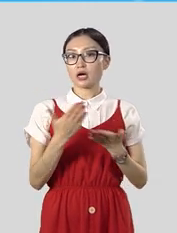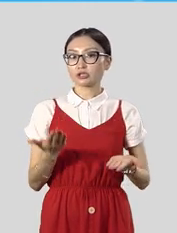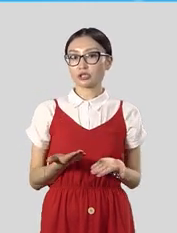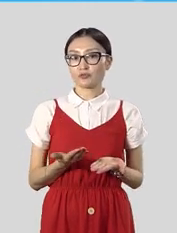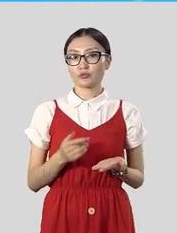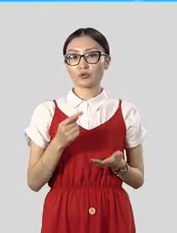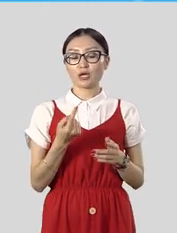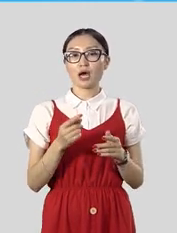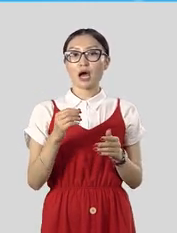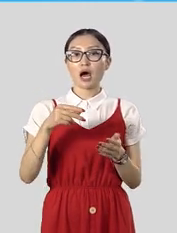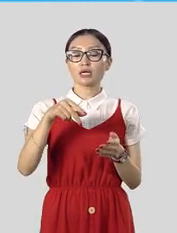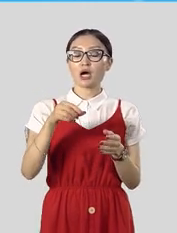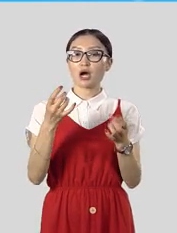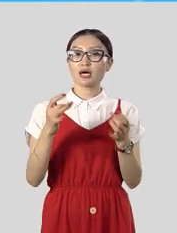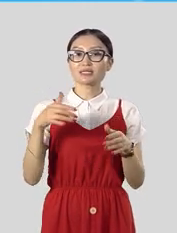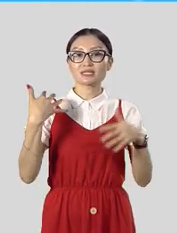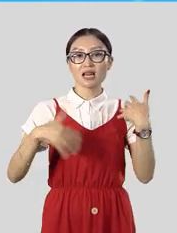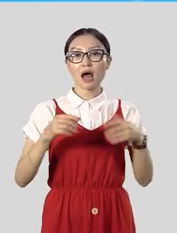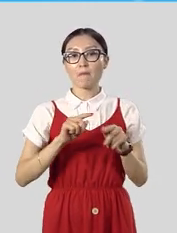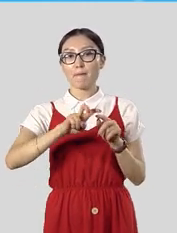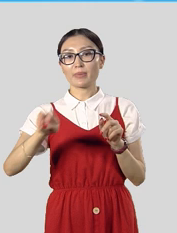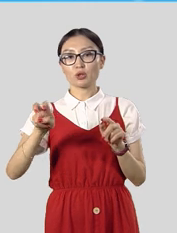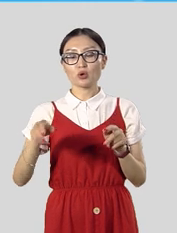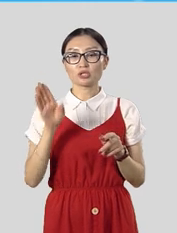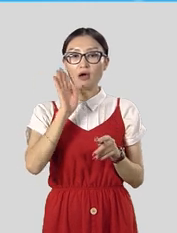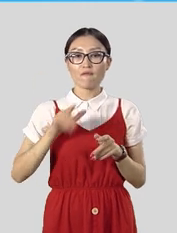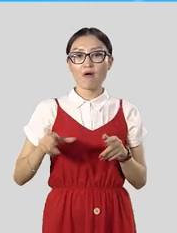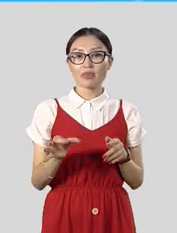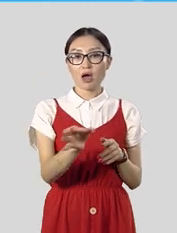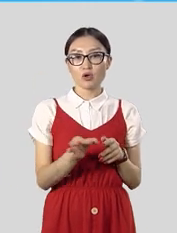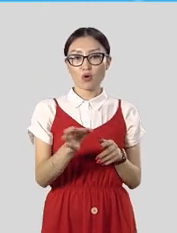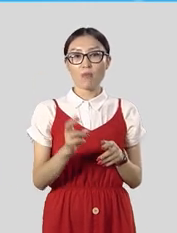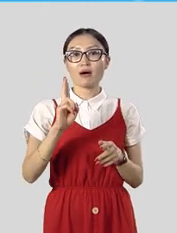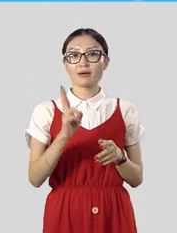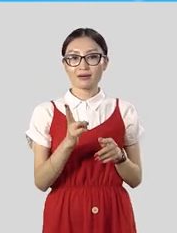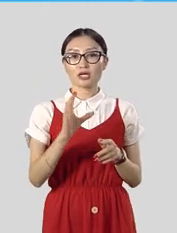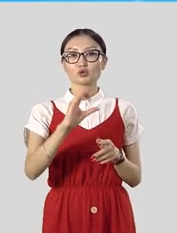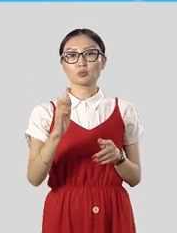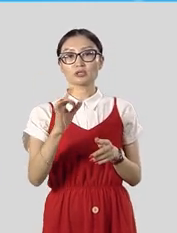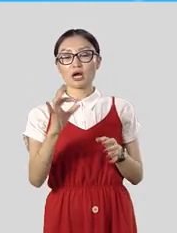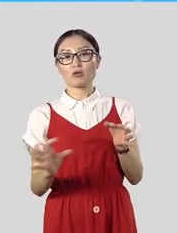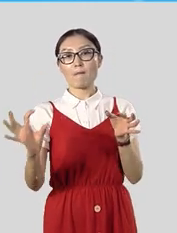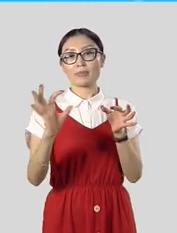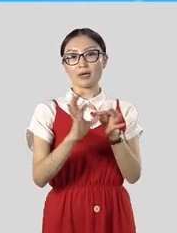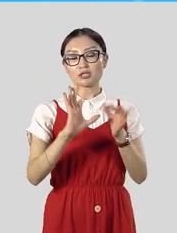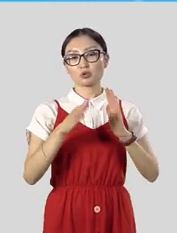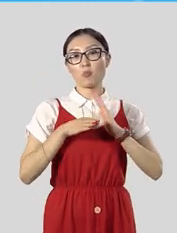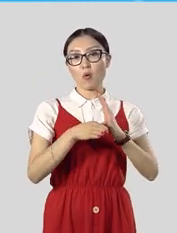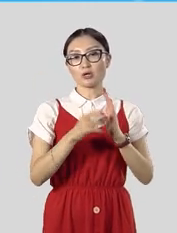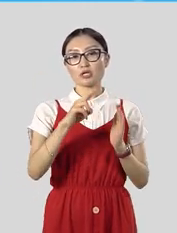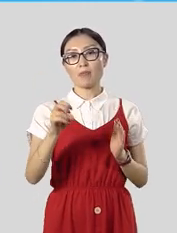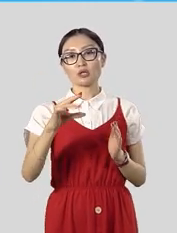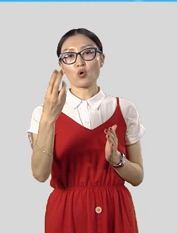этот полип в стоячих или слабопроточных водоемах. К субстрату прикрепляется с помощью